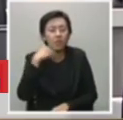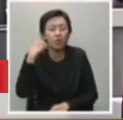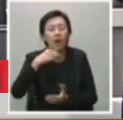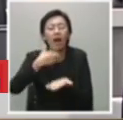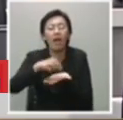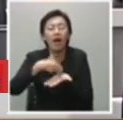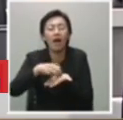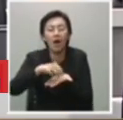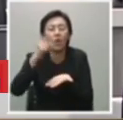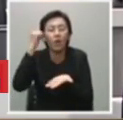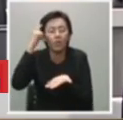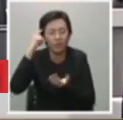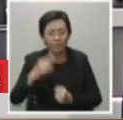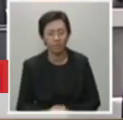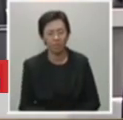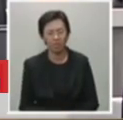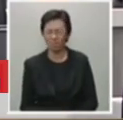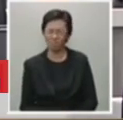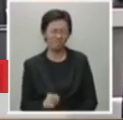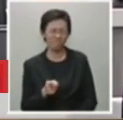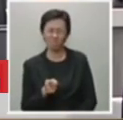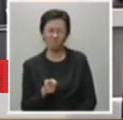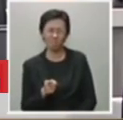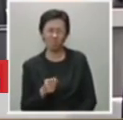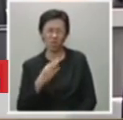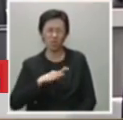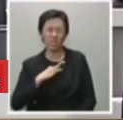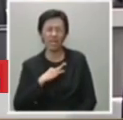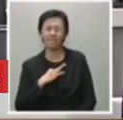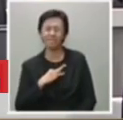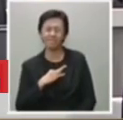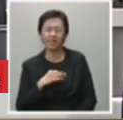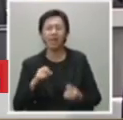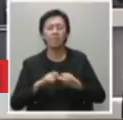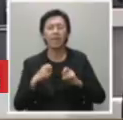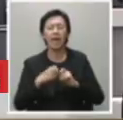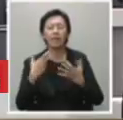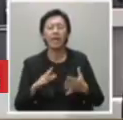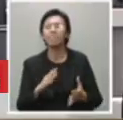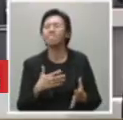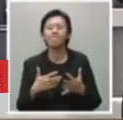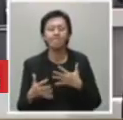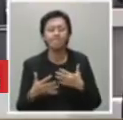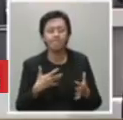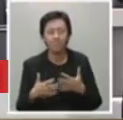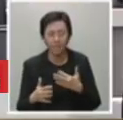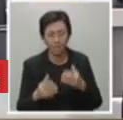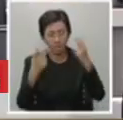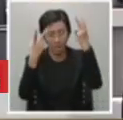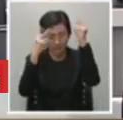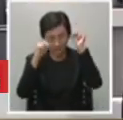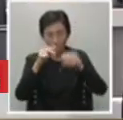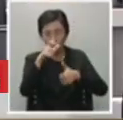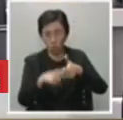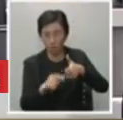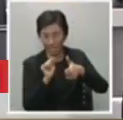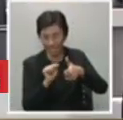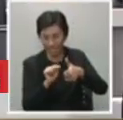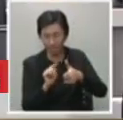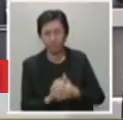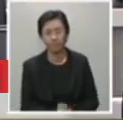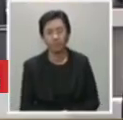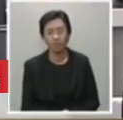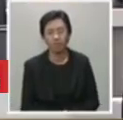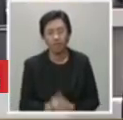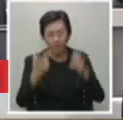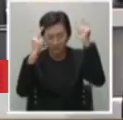ให้ฟังมันไม่ควรจะเกิดขึ้นแต่เอาละเมื่อเกิดขึ้นแล้วผมก็คาดหวังว่าท่านนายกรัฐมนตรีคนนี้เนี่ยแน่นอน